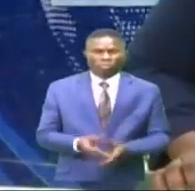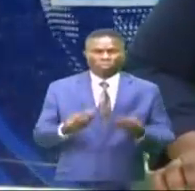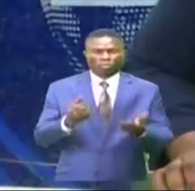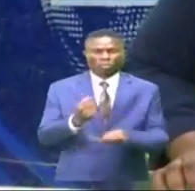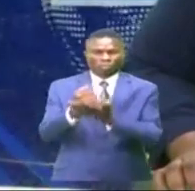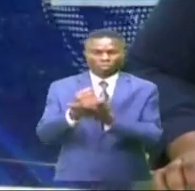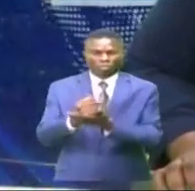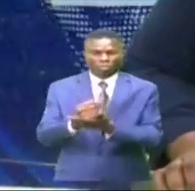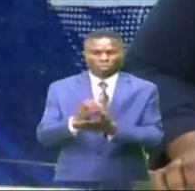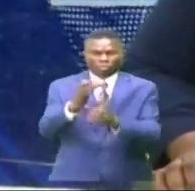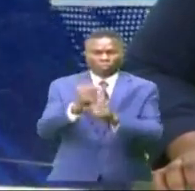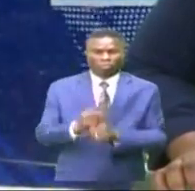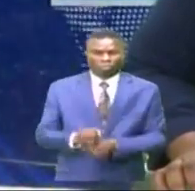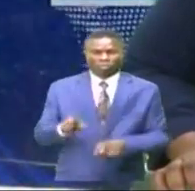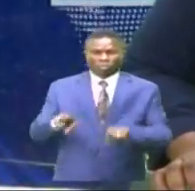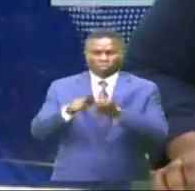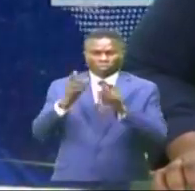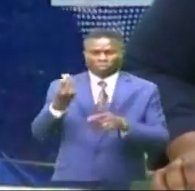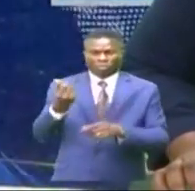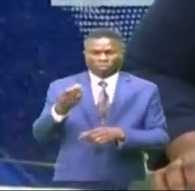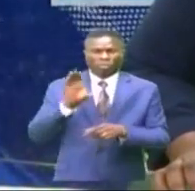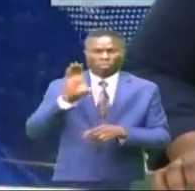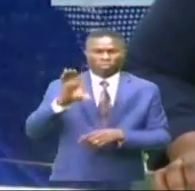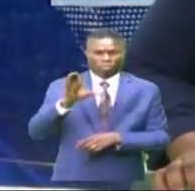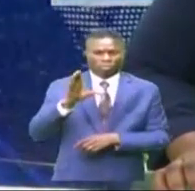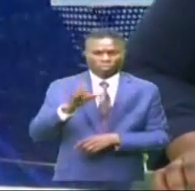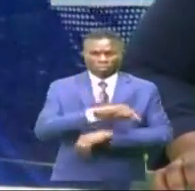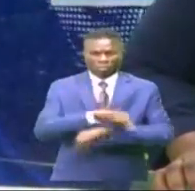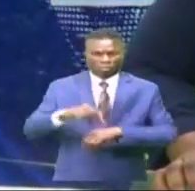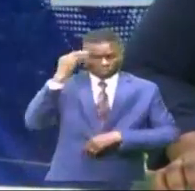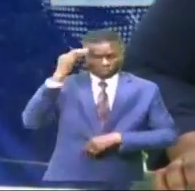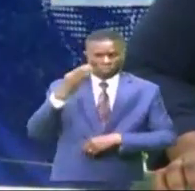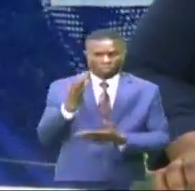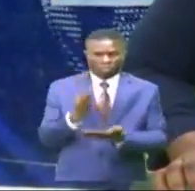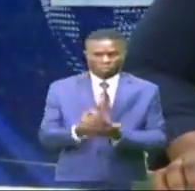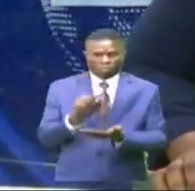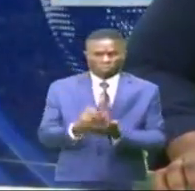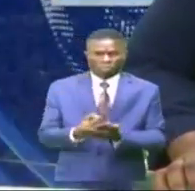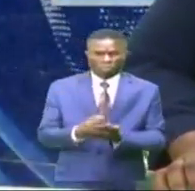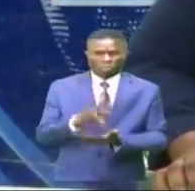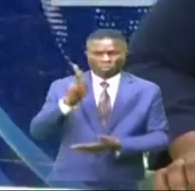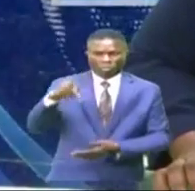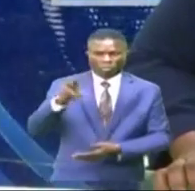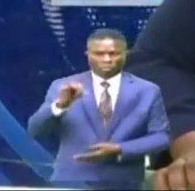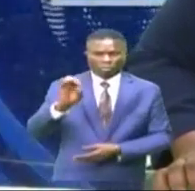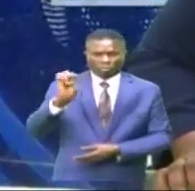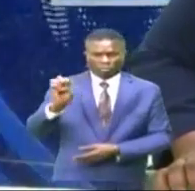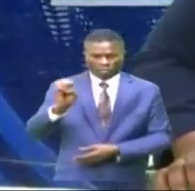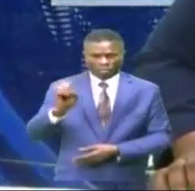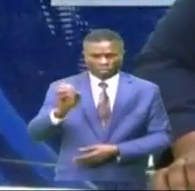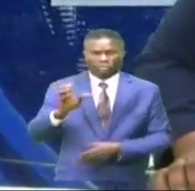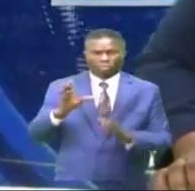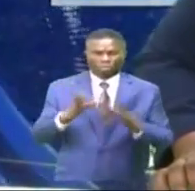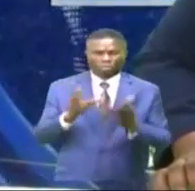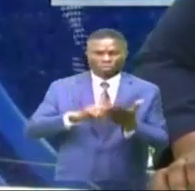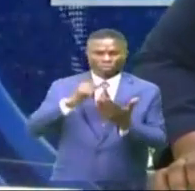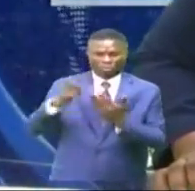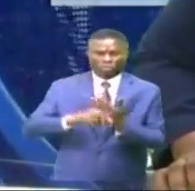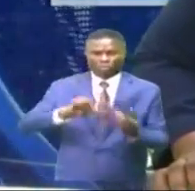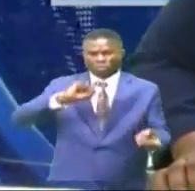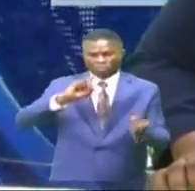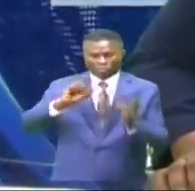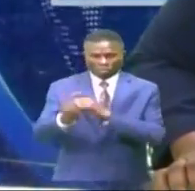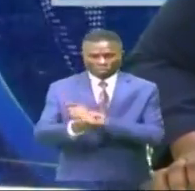l'octroi des crédits bancaires en RDC les ministère des Finances des PME le FPM sa avec le projet transforme